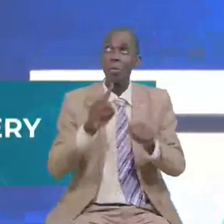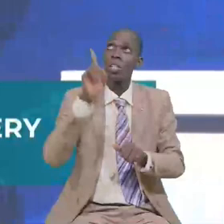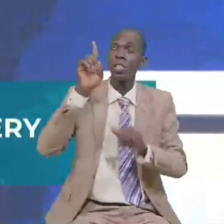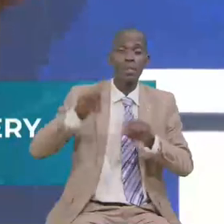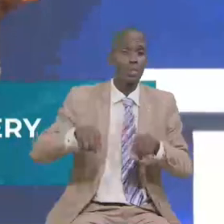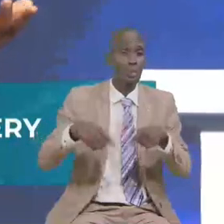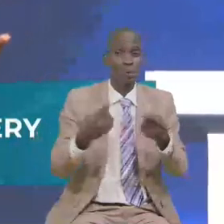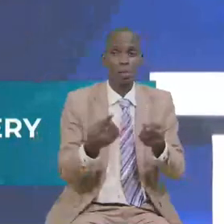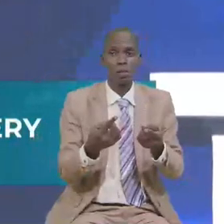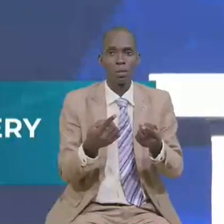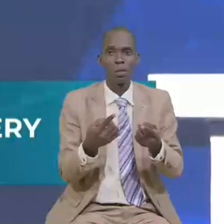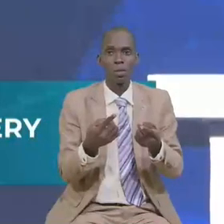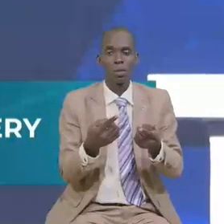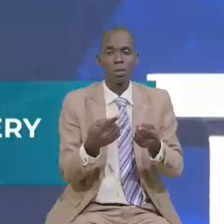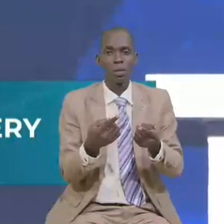trouvait,